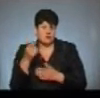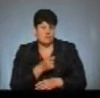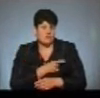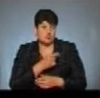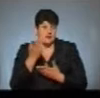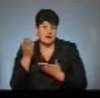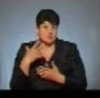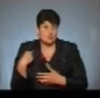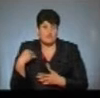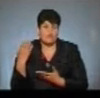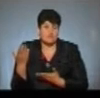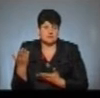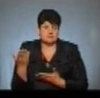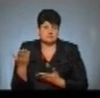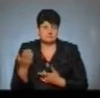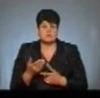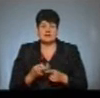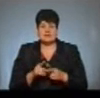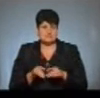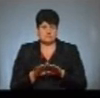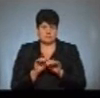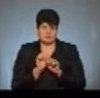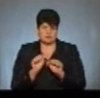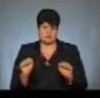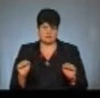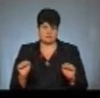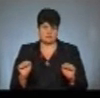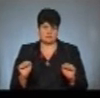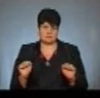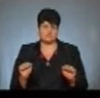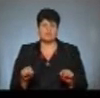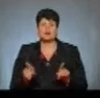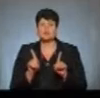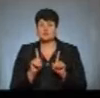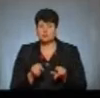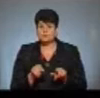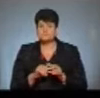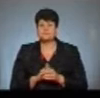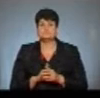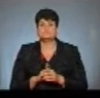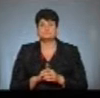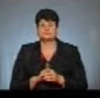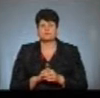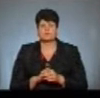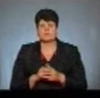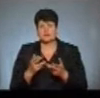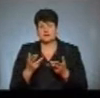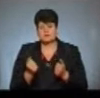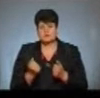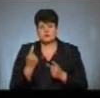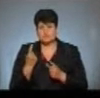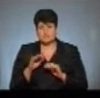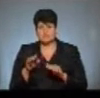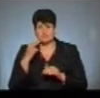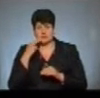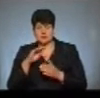чи в Львові навіть. Тобто це не порівнюється. Таким чином, звичайно, що одні діти в